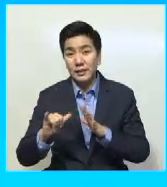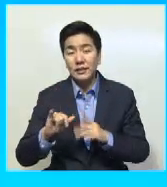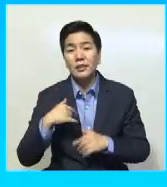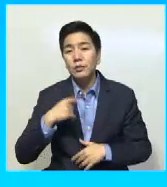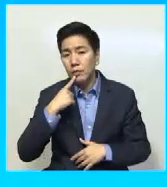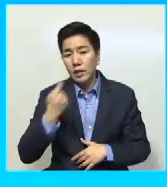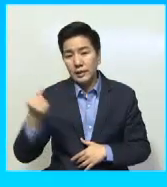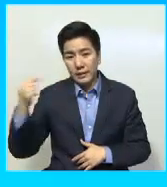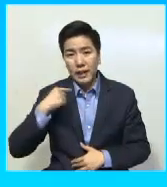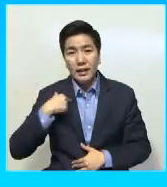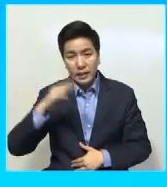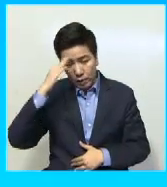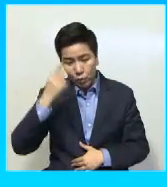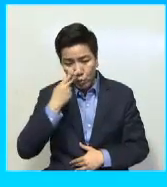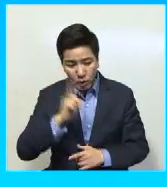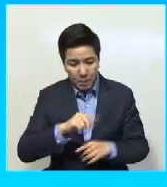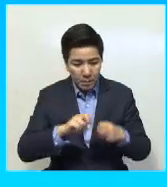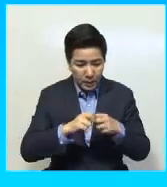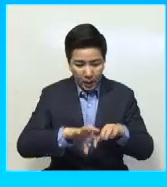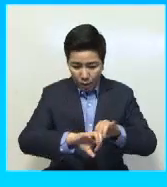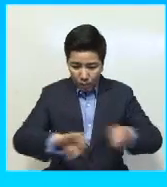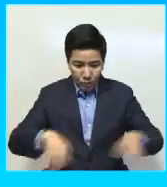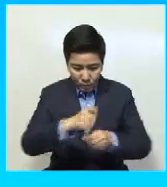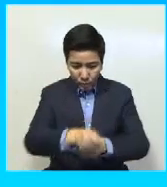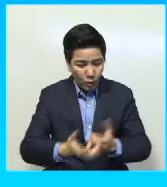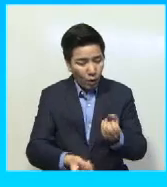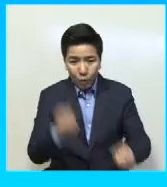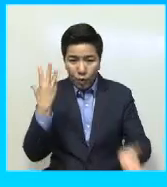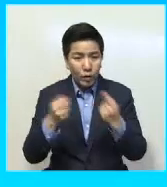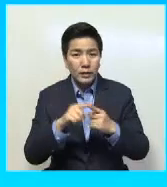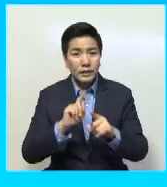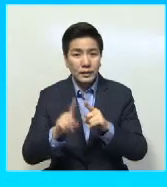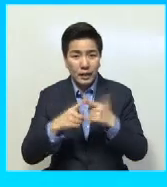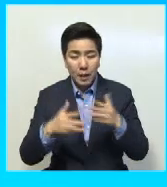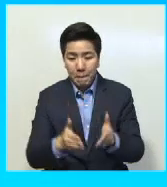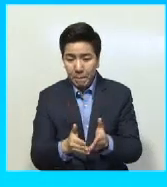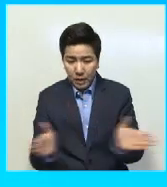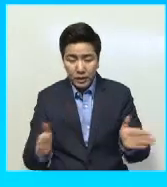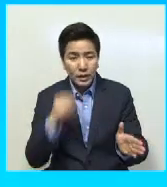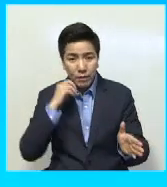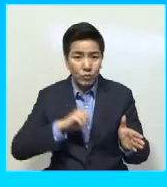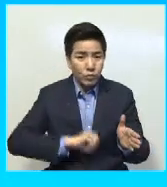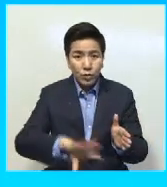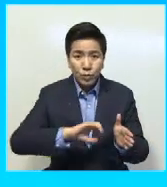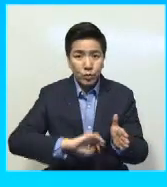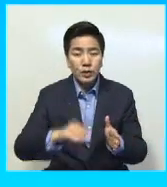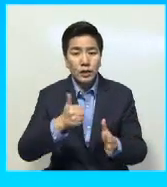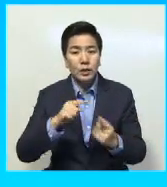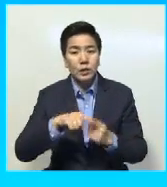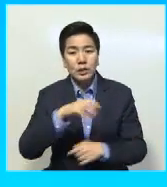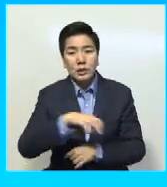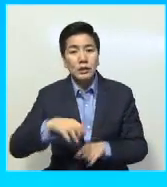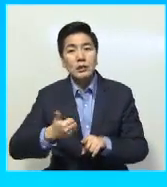ปดูว่าตรงไหนกีดขวางทางน้ำให้ขุดลื้อ ขุดลื้อ ครับเปิดช่องทางให้น้ำไหลผ่านได้สะดวกหน่วยง